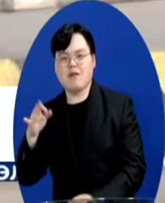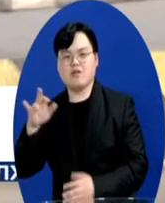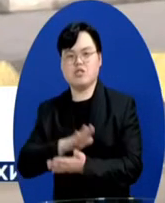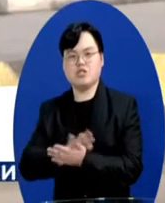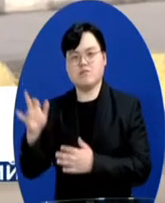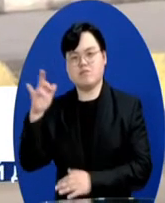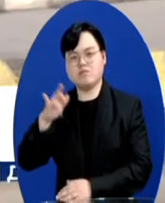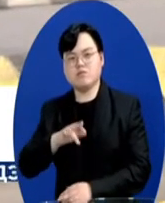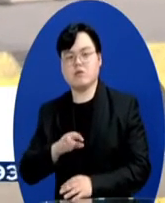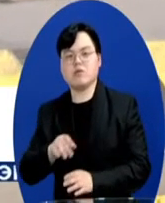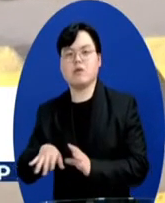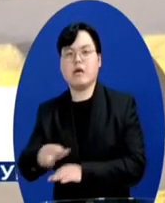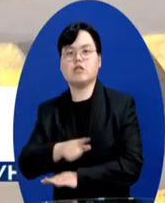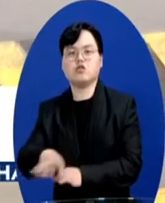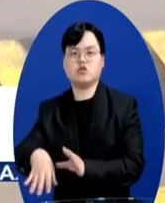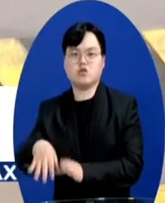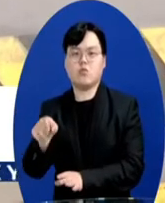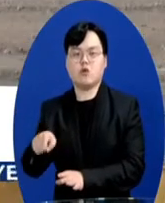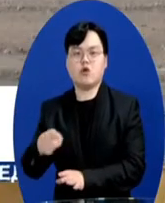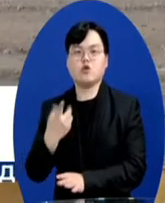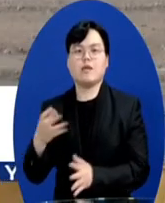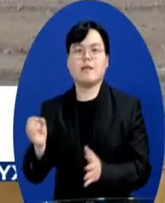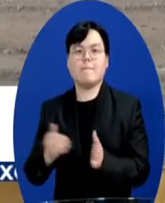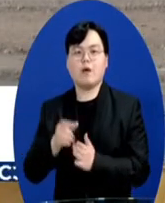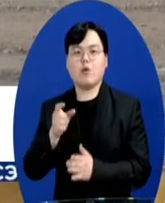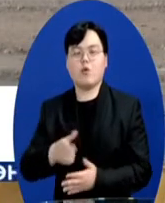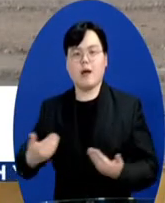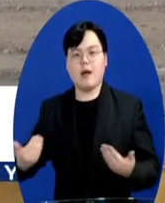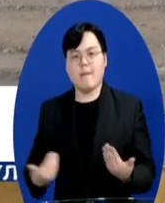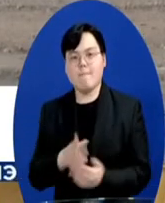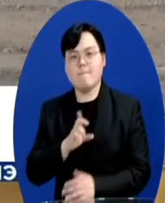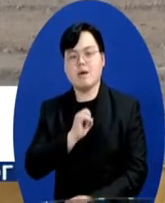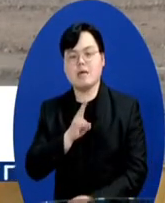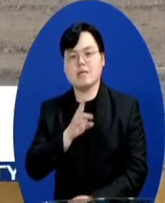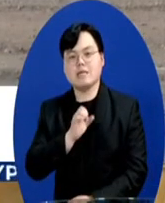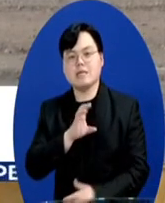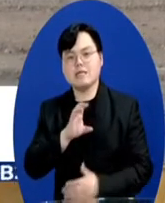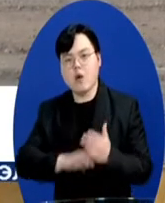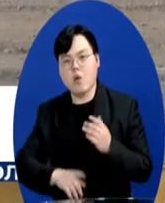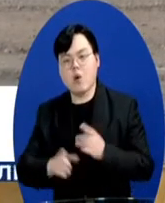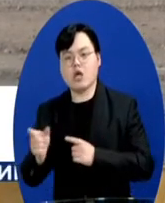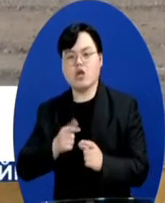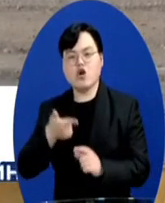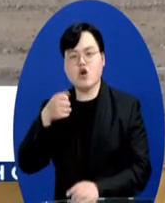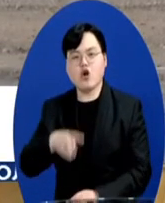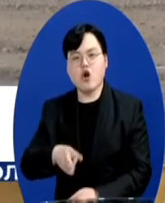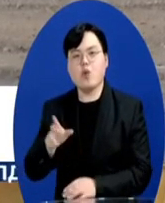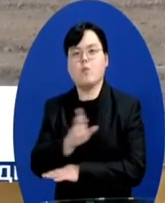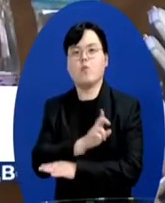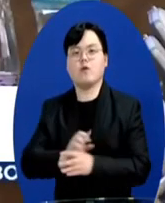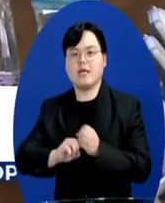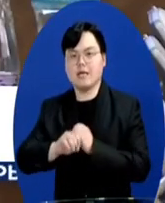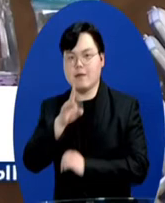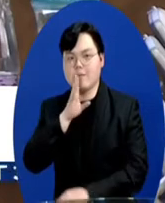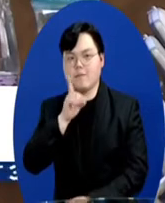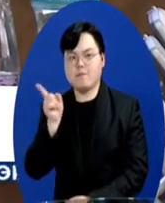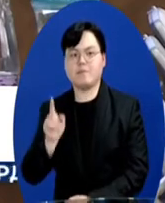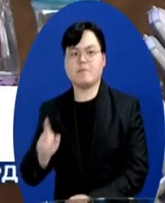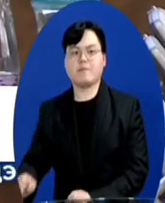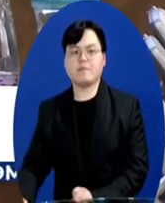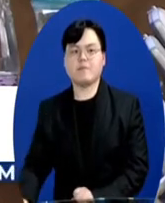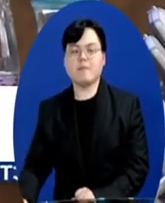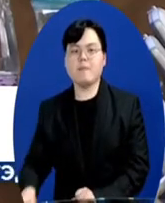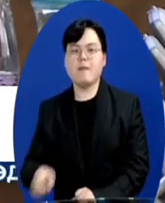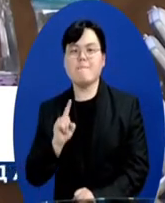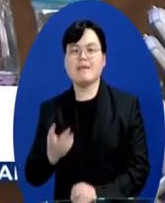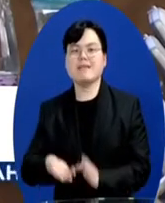хөдөлгөөн ихтэй бүсийг сонгосон байна. Энд ойролцоогоор 150 сая гаруй хүн оршин сууж, банк санхүү эдийн засгийн гол зангилаа бүс болохоор тусгажээ. 1000 га